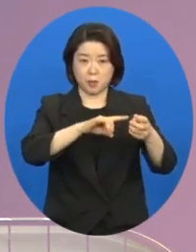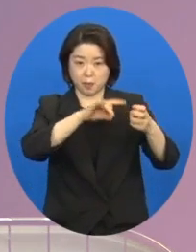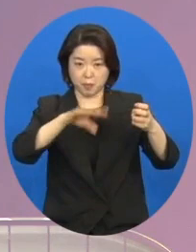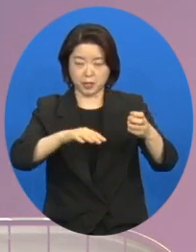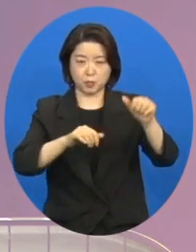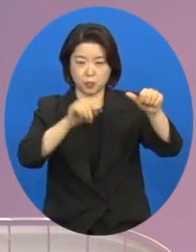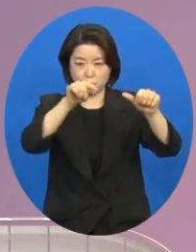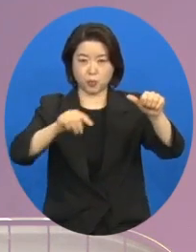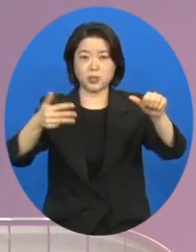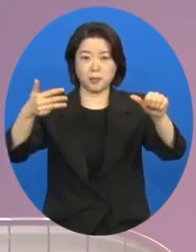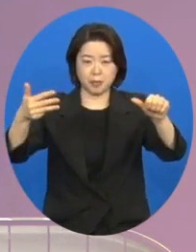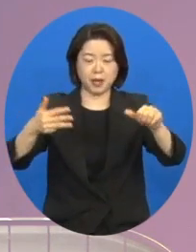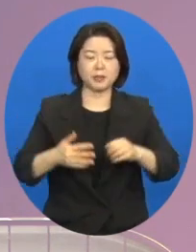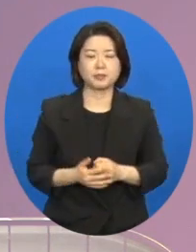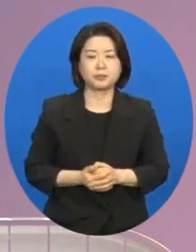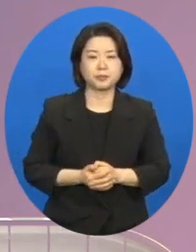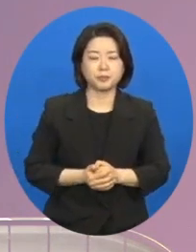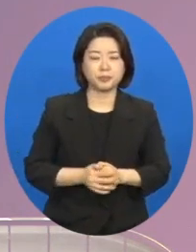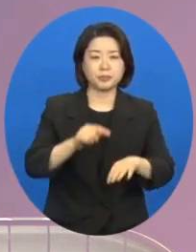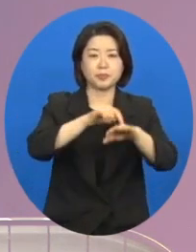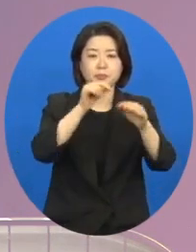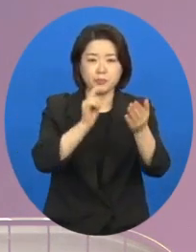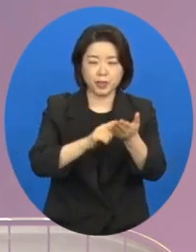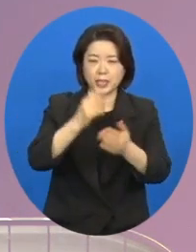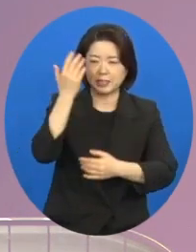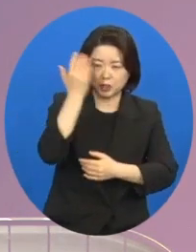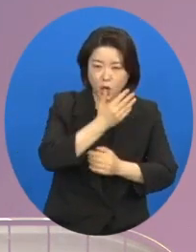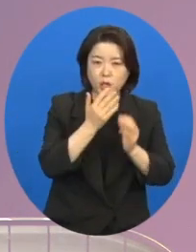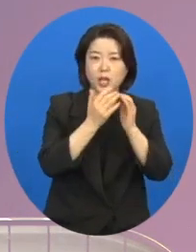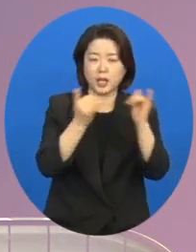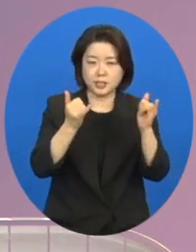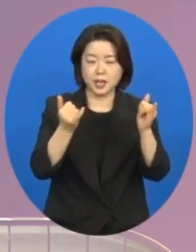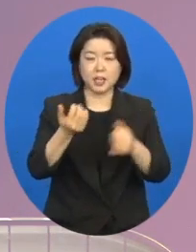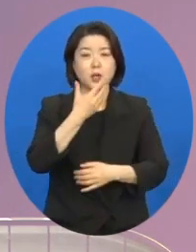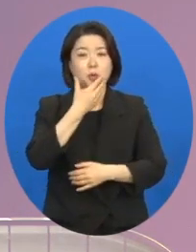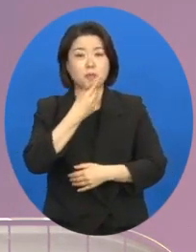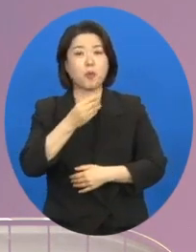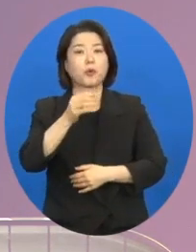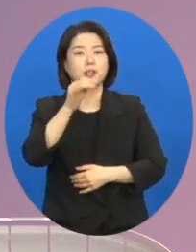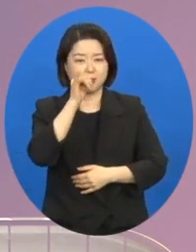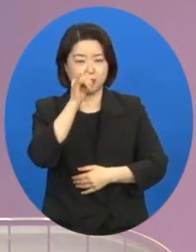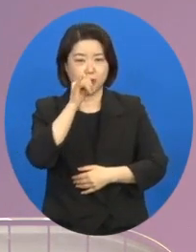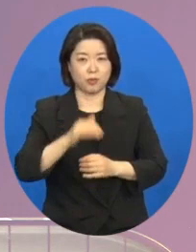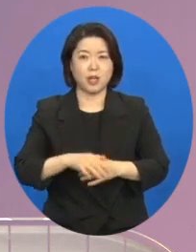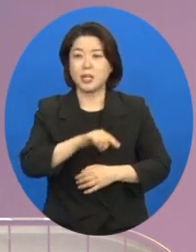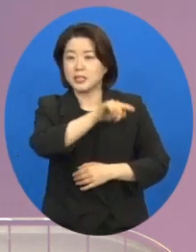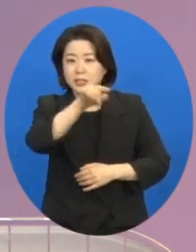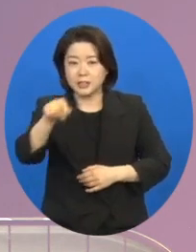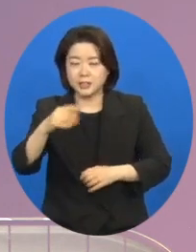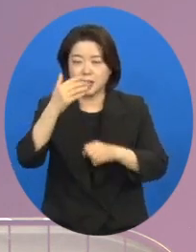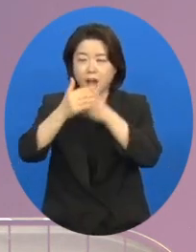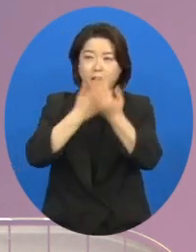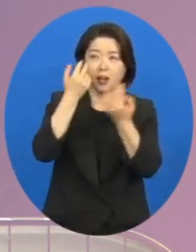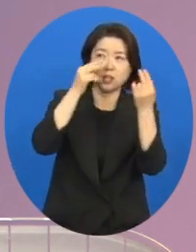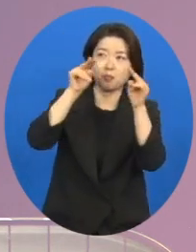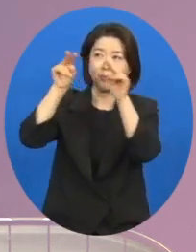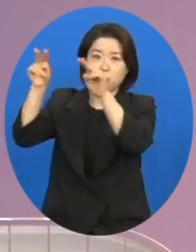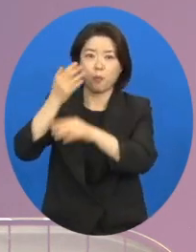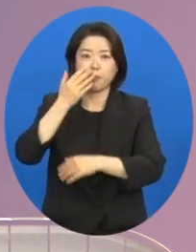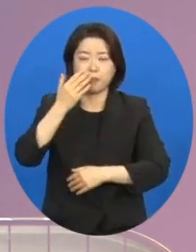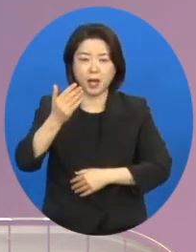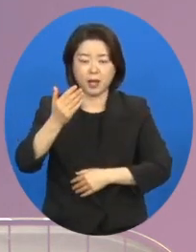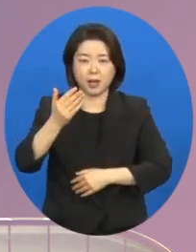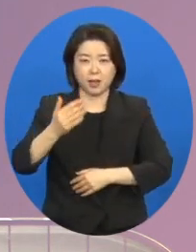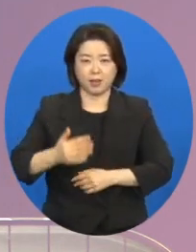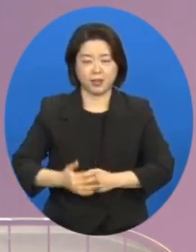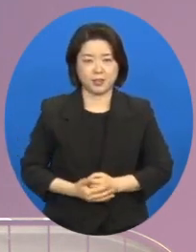함께 읽어보겠습니다. 시작. 마음이 청결한 자는 복이 있나니 그들이 하나님을 볼